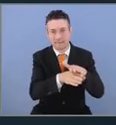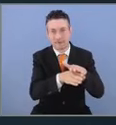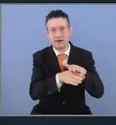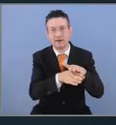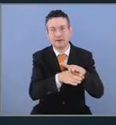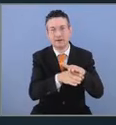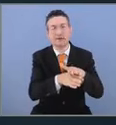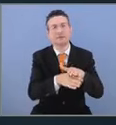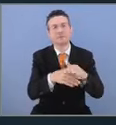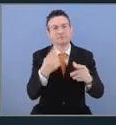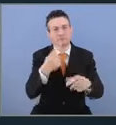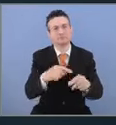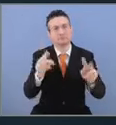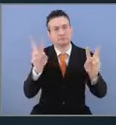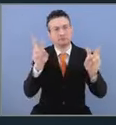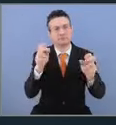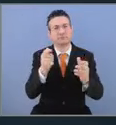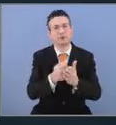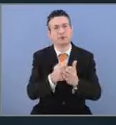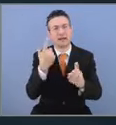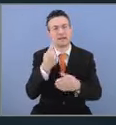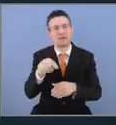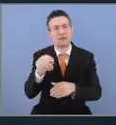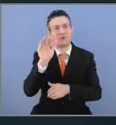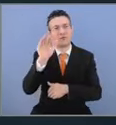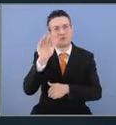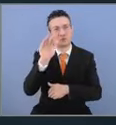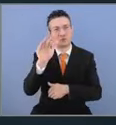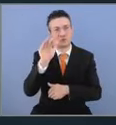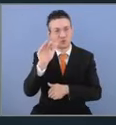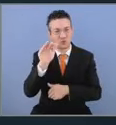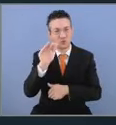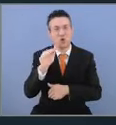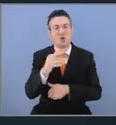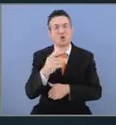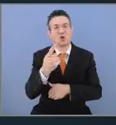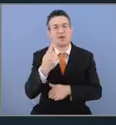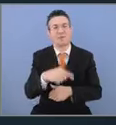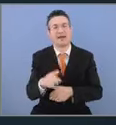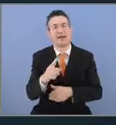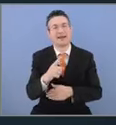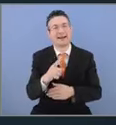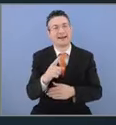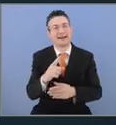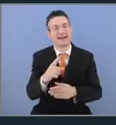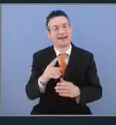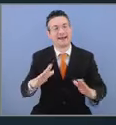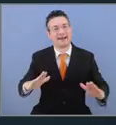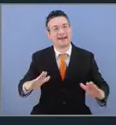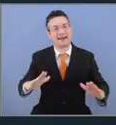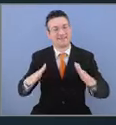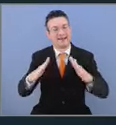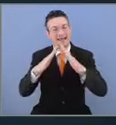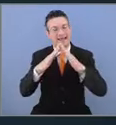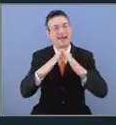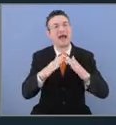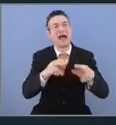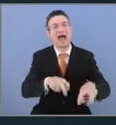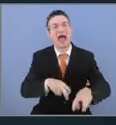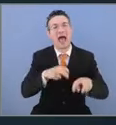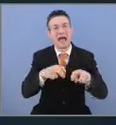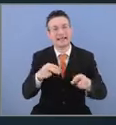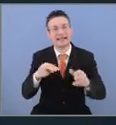funzione del futuro del vertical agritech. Io continuo a dire,